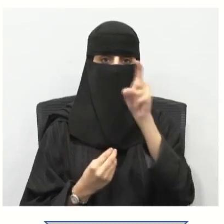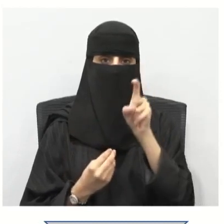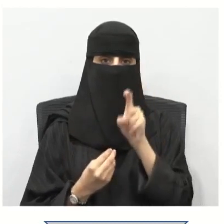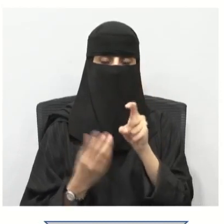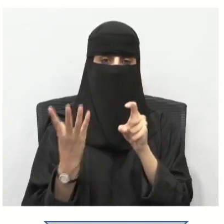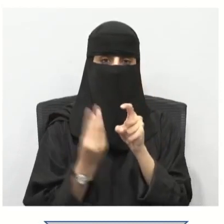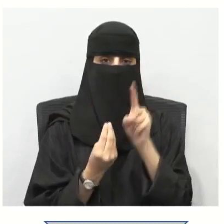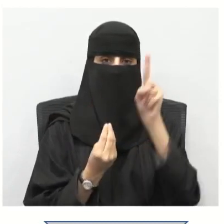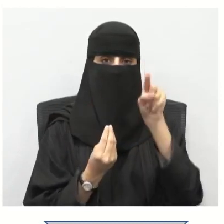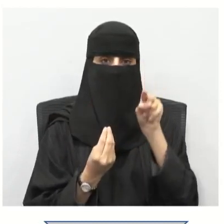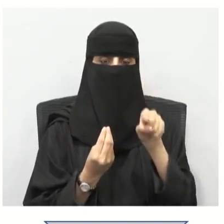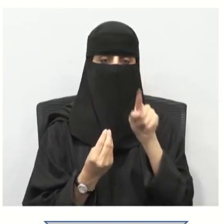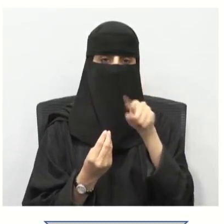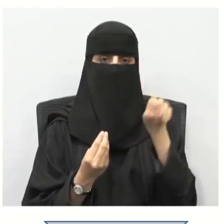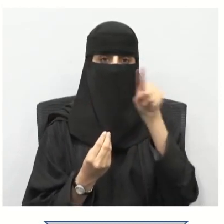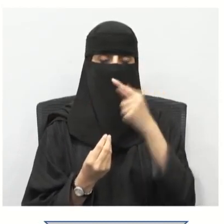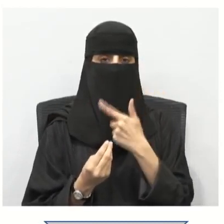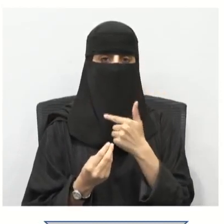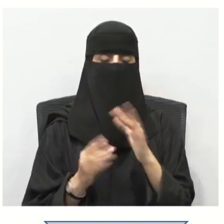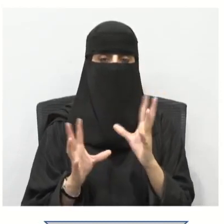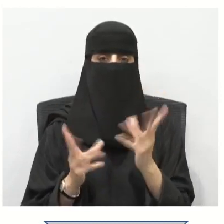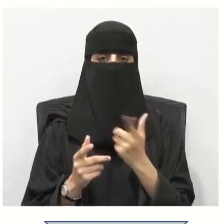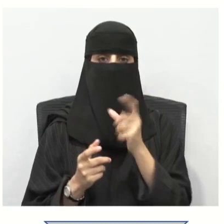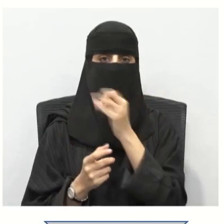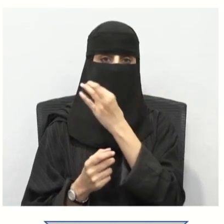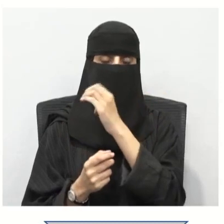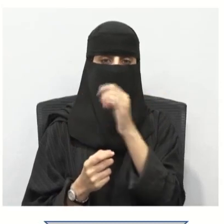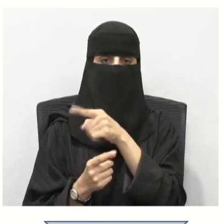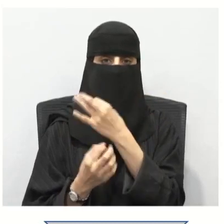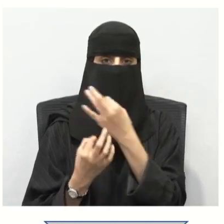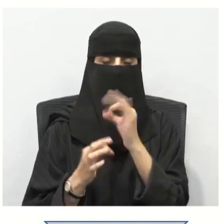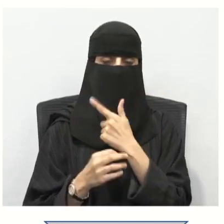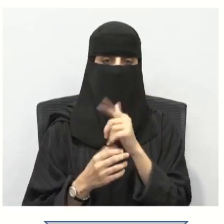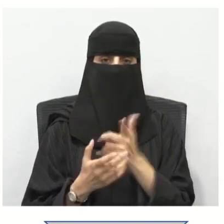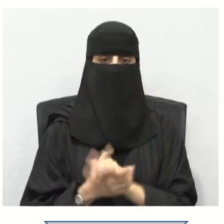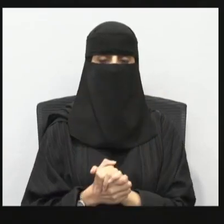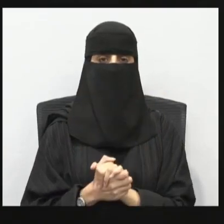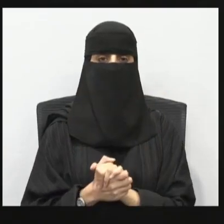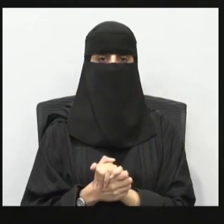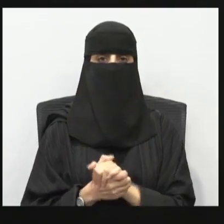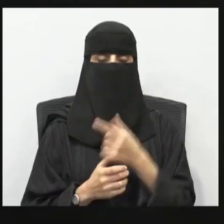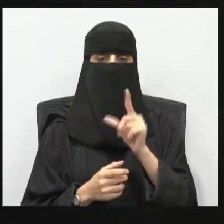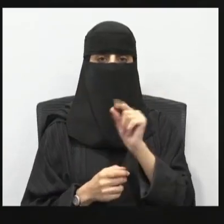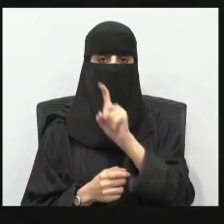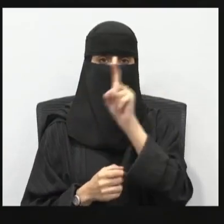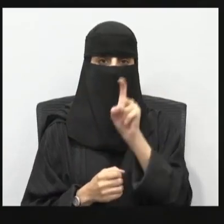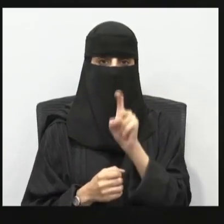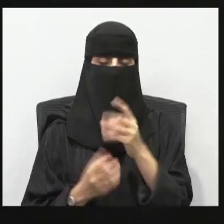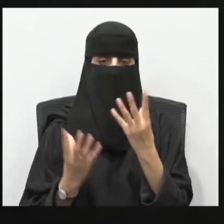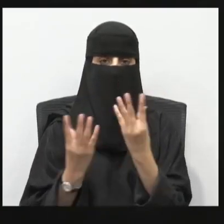ترقيم ماذا نسمي هذه الجمله احسنتم نسميها سؤال